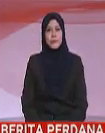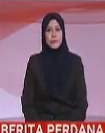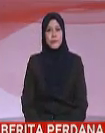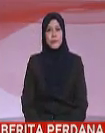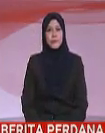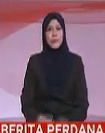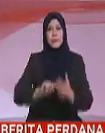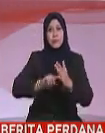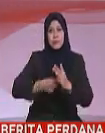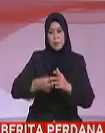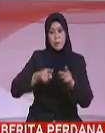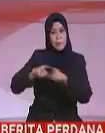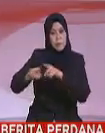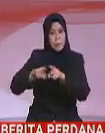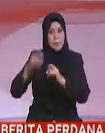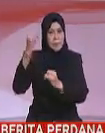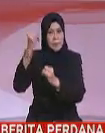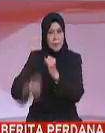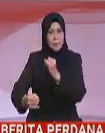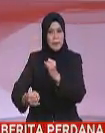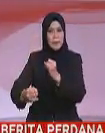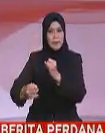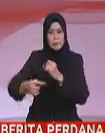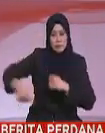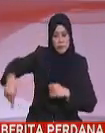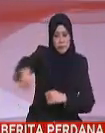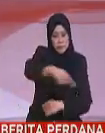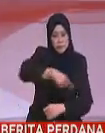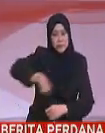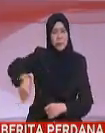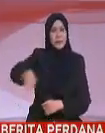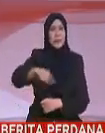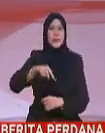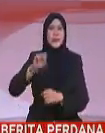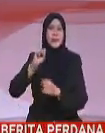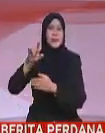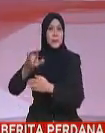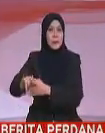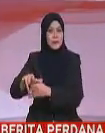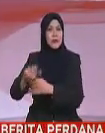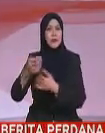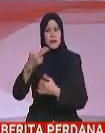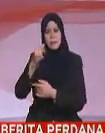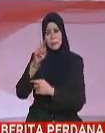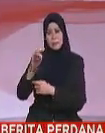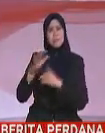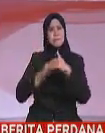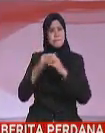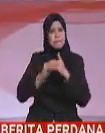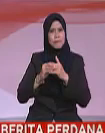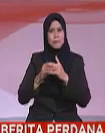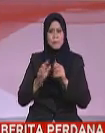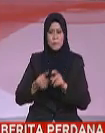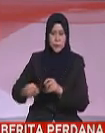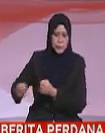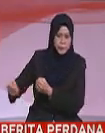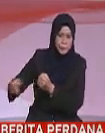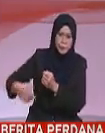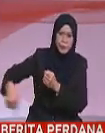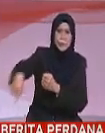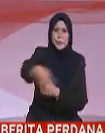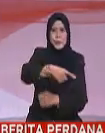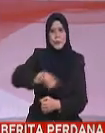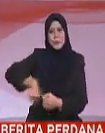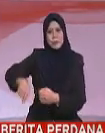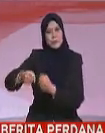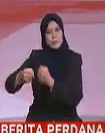Pada perlumbaan terakhir yang berlangsung di litarkan antarabangsa Sepang SIKC, Hakim selesa mendahului pelumba-pelumba lain. Hakim berjaya